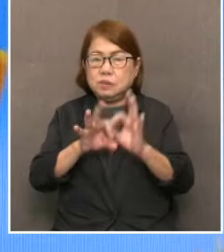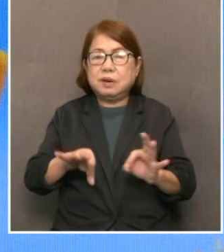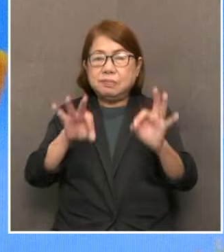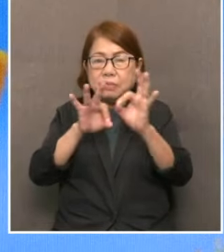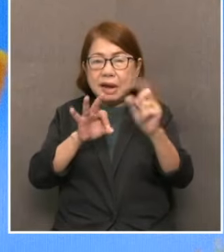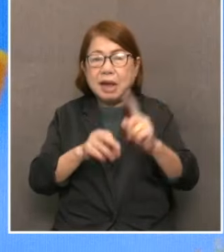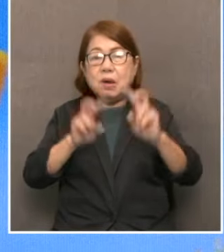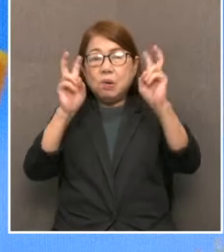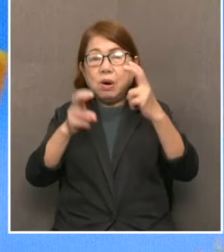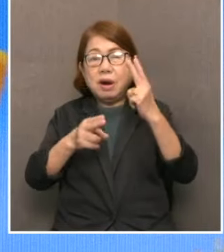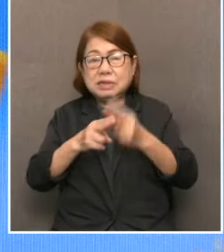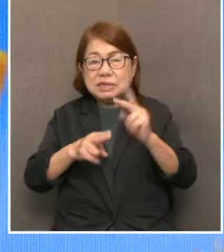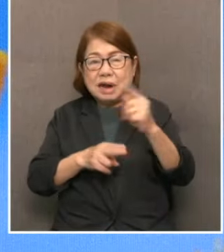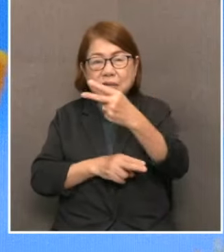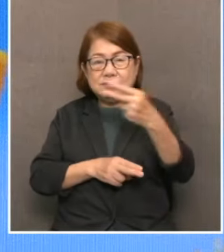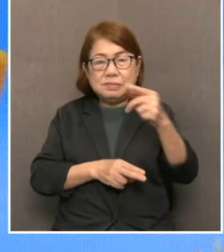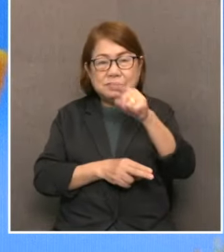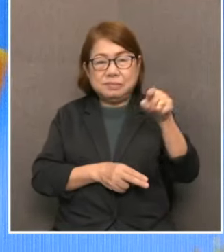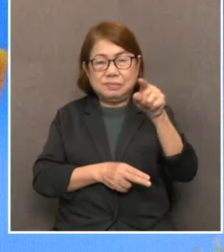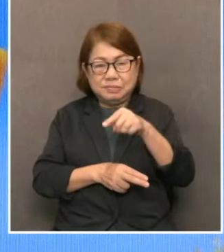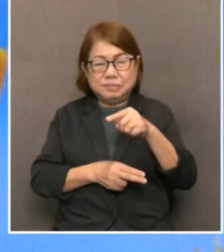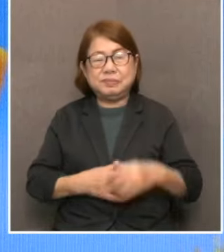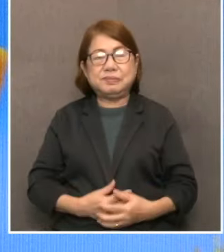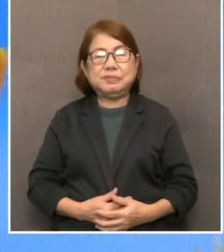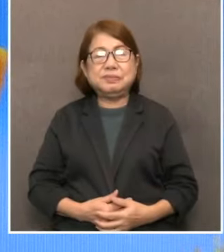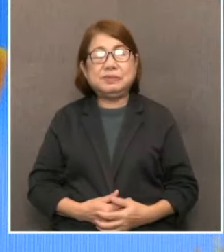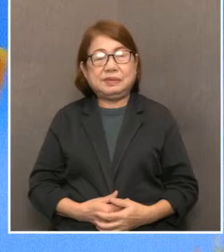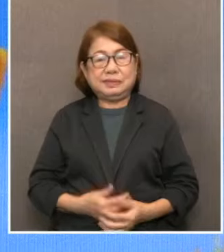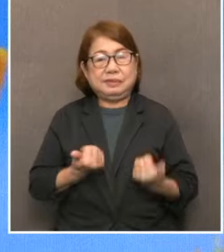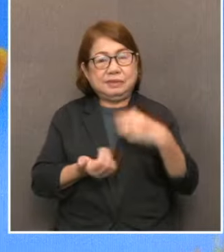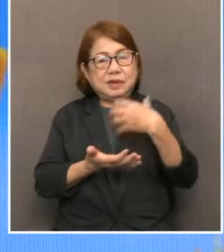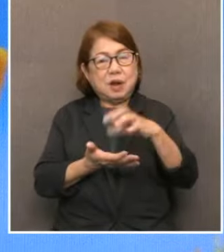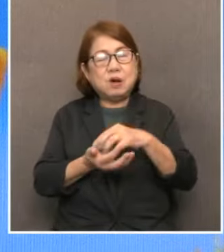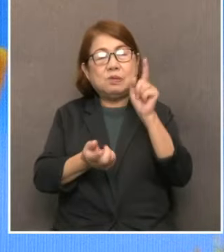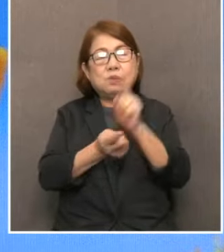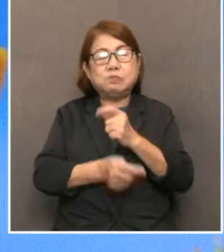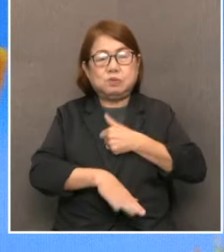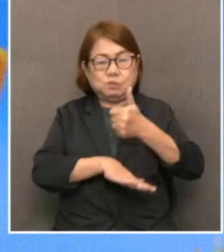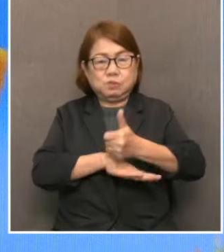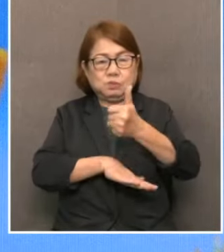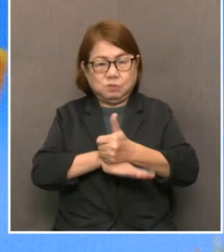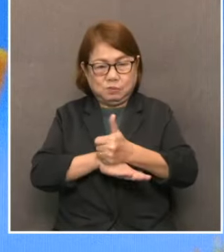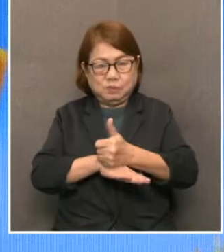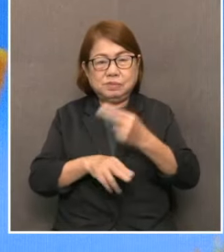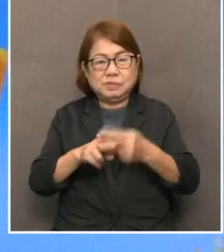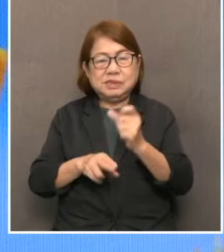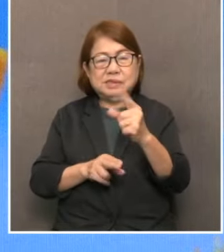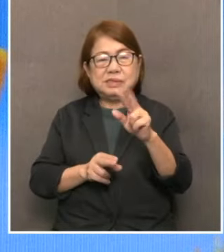ที่มีชื่อว่าThe Celebration Light to loveนะคะวันนี้เราจะมาพูดคุยกับผู้บริหารนะคะคุณสรธร